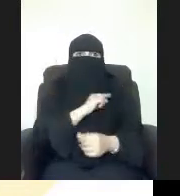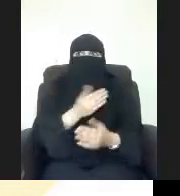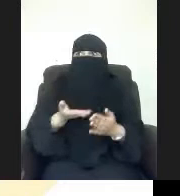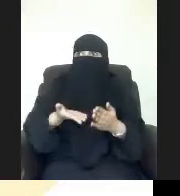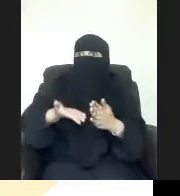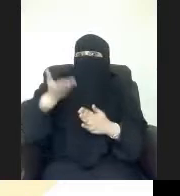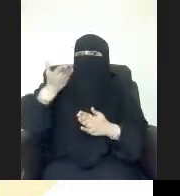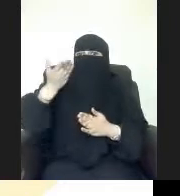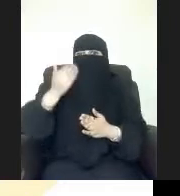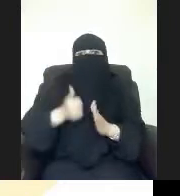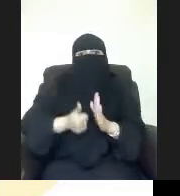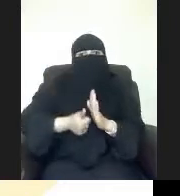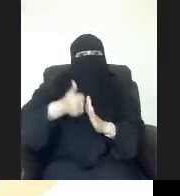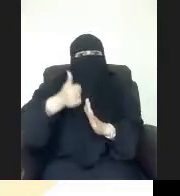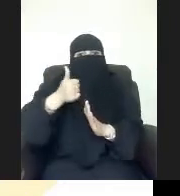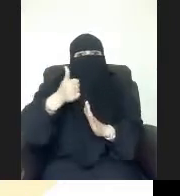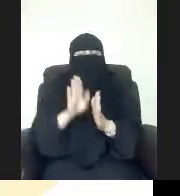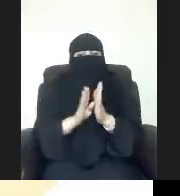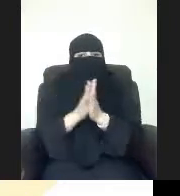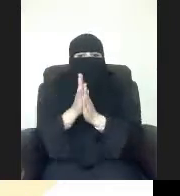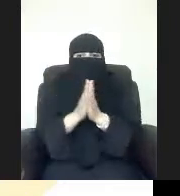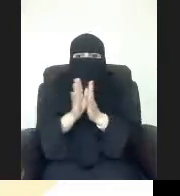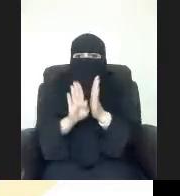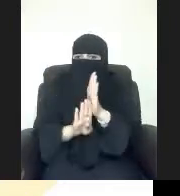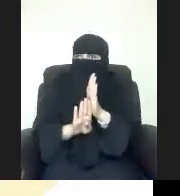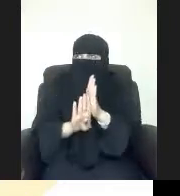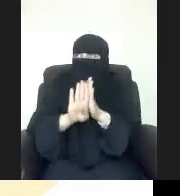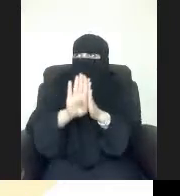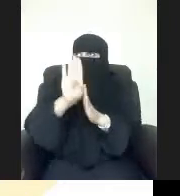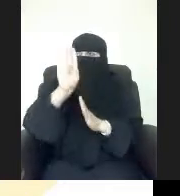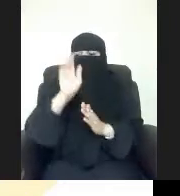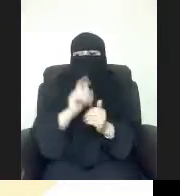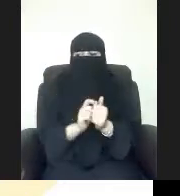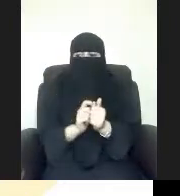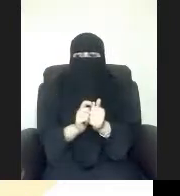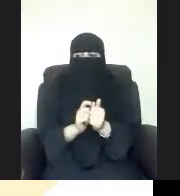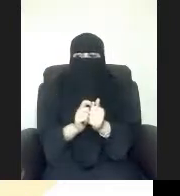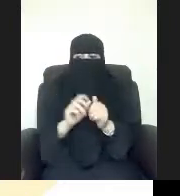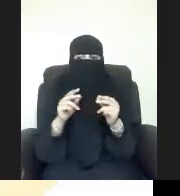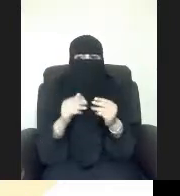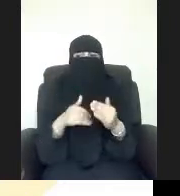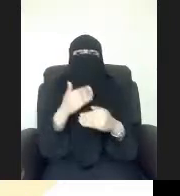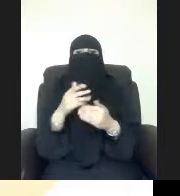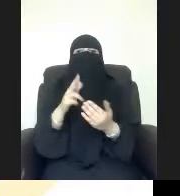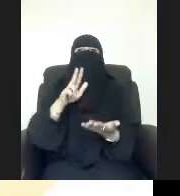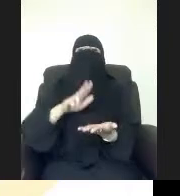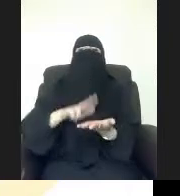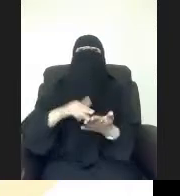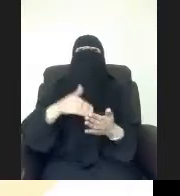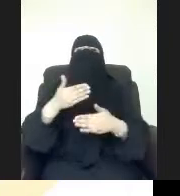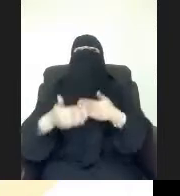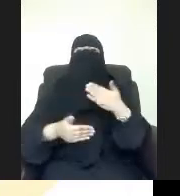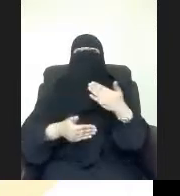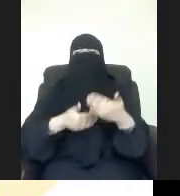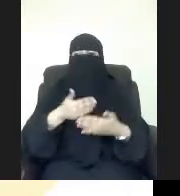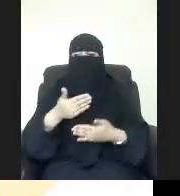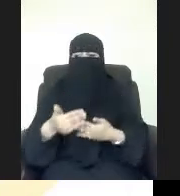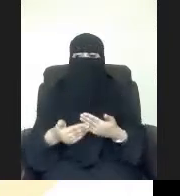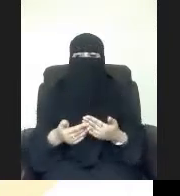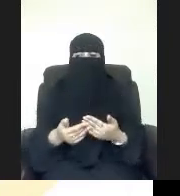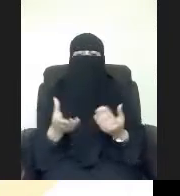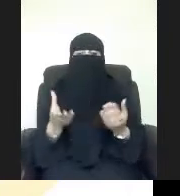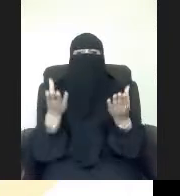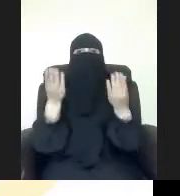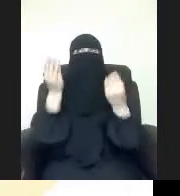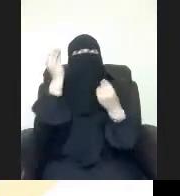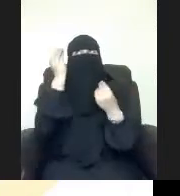أني أستطيع أني أستخدم أكثر من وسيلة أكثر من طريقة، نبتعد بشكل آخر عن